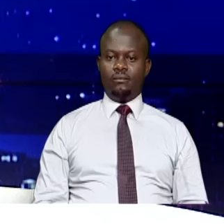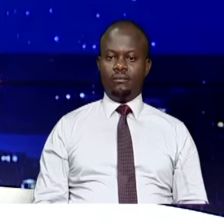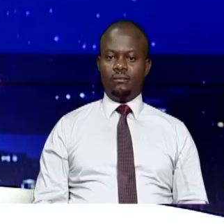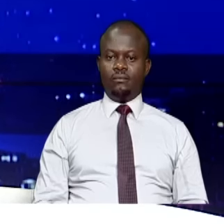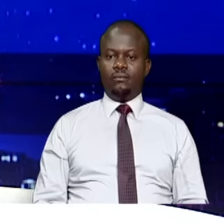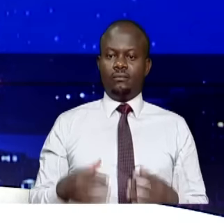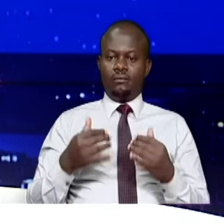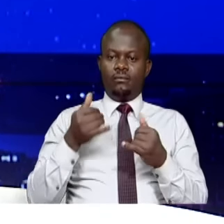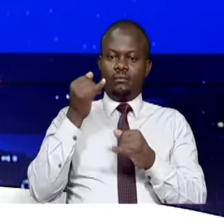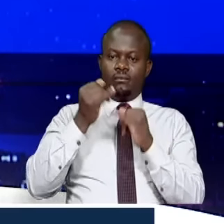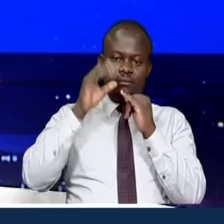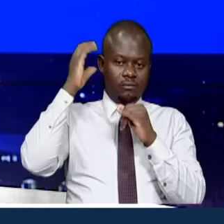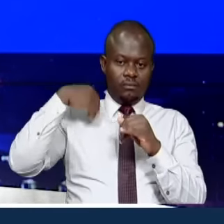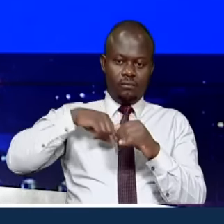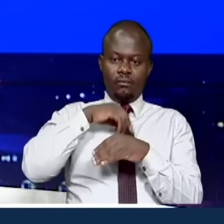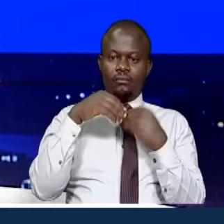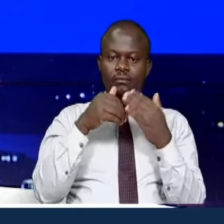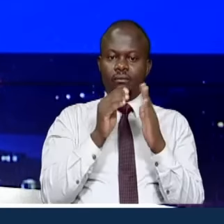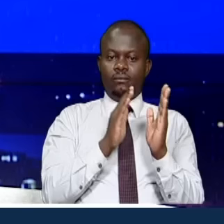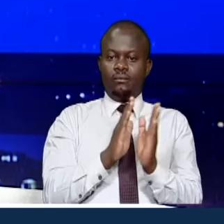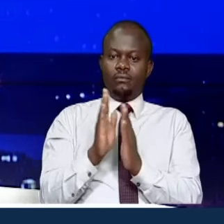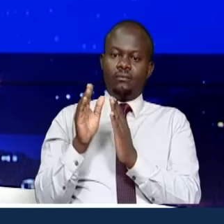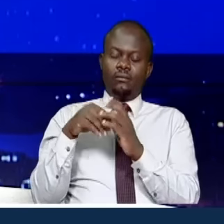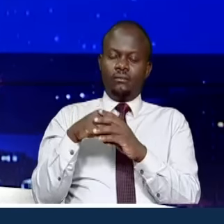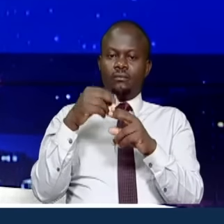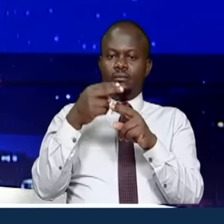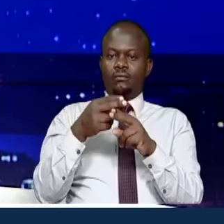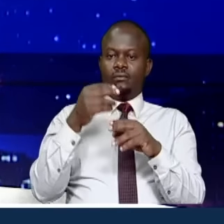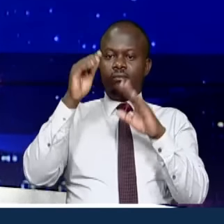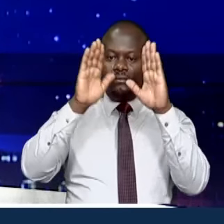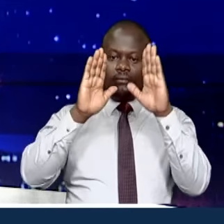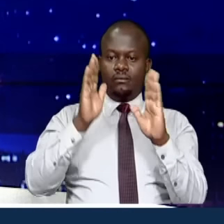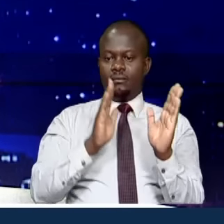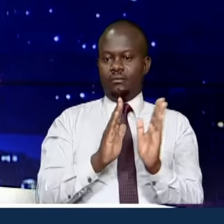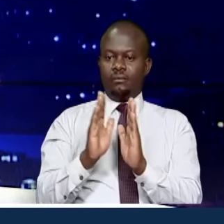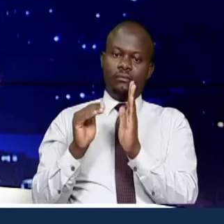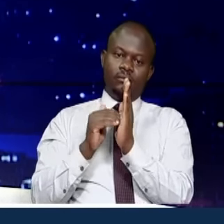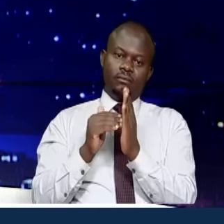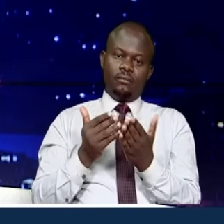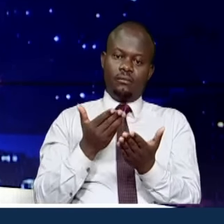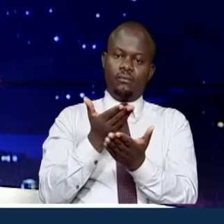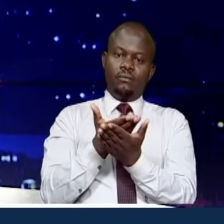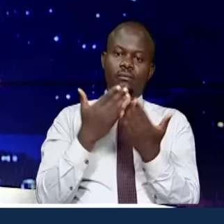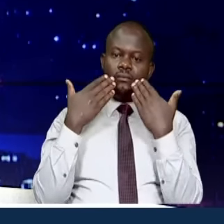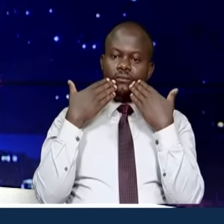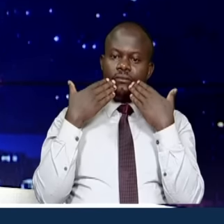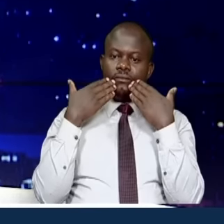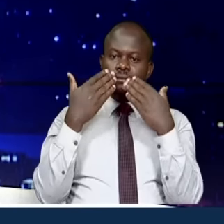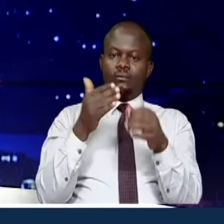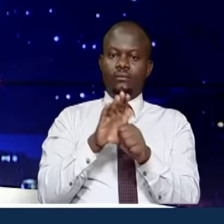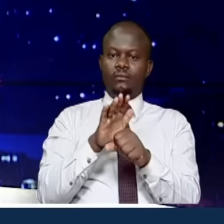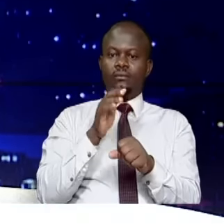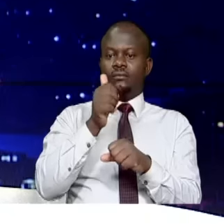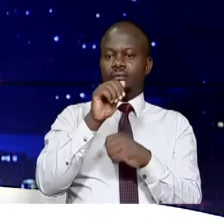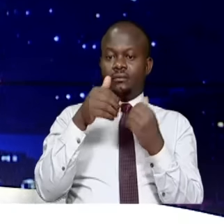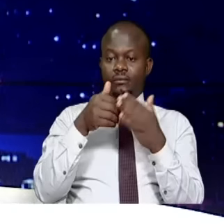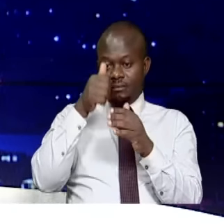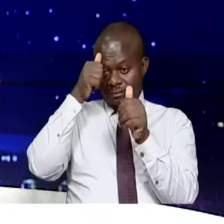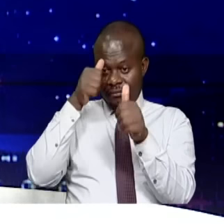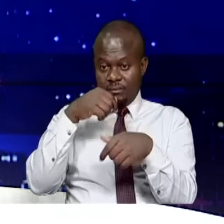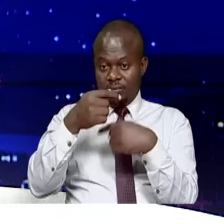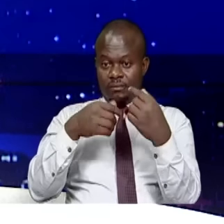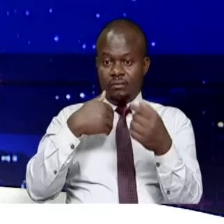Tugeze ku musozo w'amakuru twari twabateguriye mu izina ry'abagize uruhare mu kuyategura no kuyabagezaho. Turabashimiye cyane mwese kwa mwakurikiye,